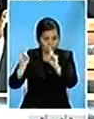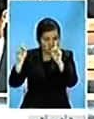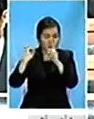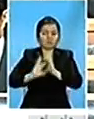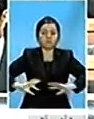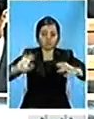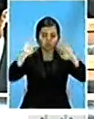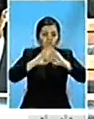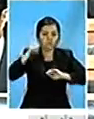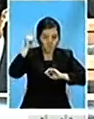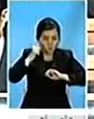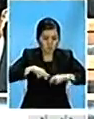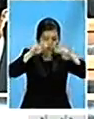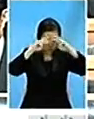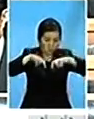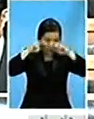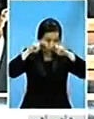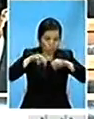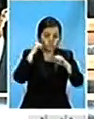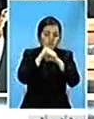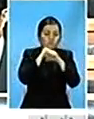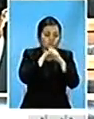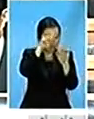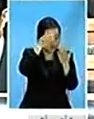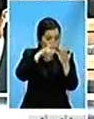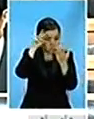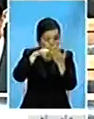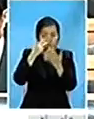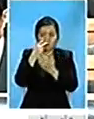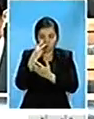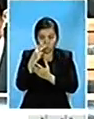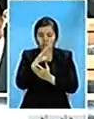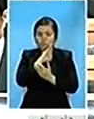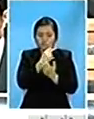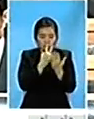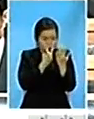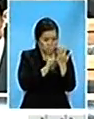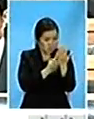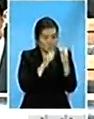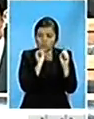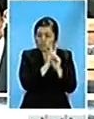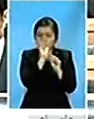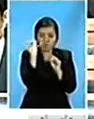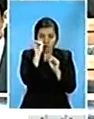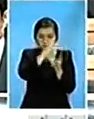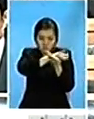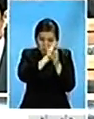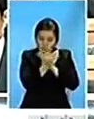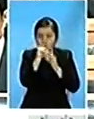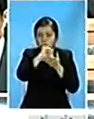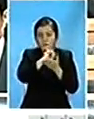นต้องศึกษาความเหมาะสมในเชิงบูรณาการหากเห็นว่าแผนแม่บทยังไม่สมบูรณ์ก็ต้องปรับแก้ใหม่